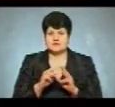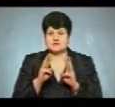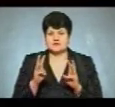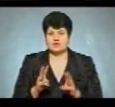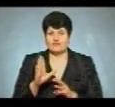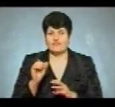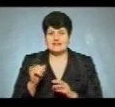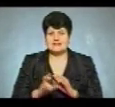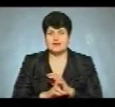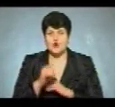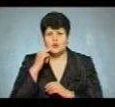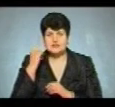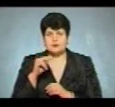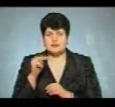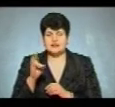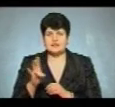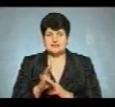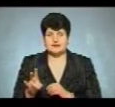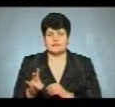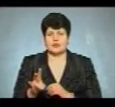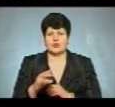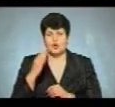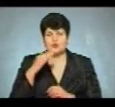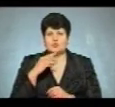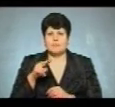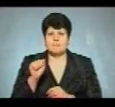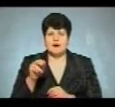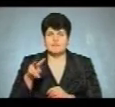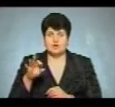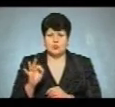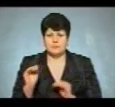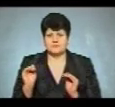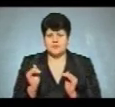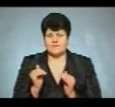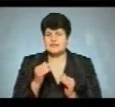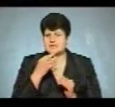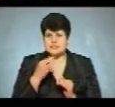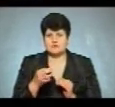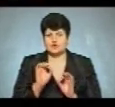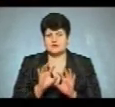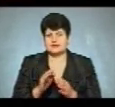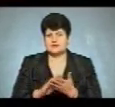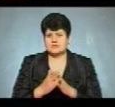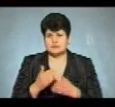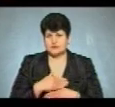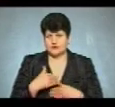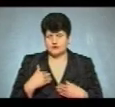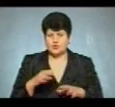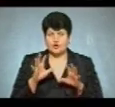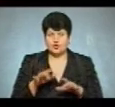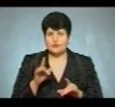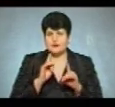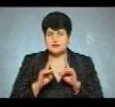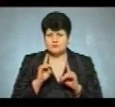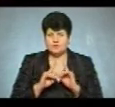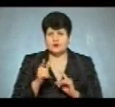Великого Російської православної церкви отцю Павлу Малому. Він повідомив, що коментувати ситуацію не бажає. Голова зборів релігійної громади села